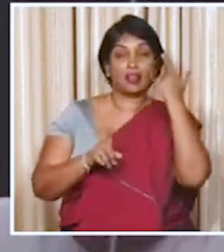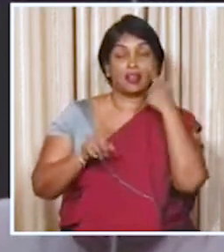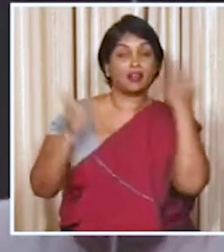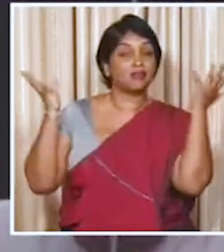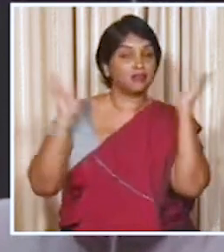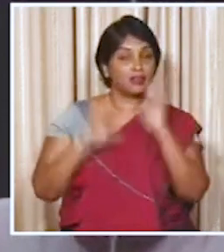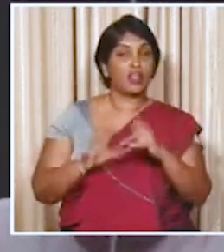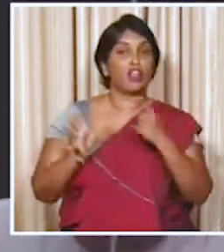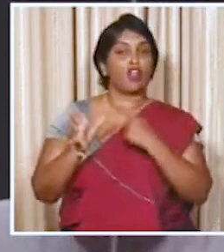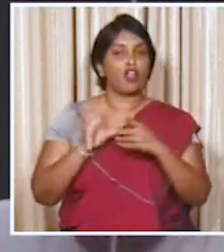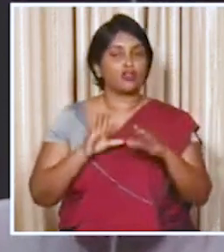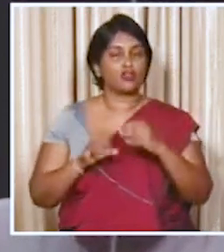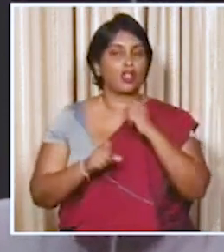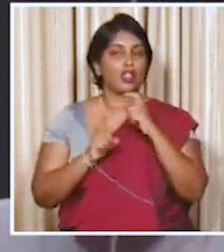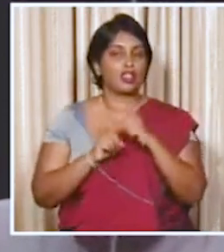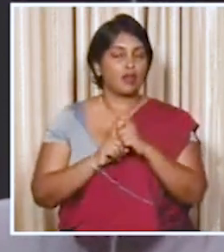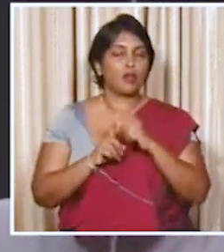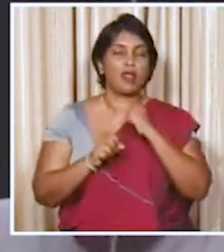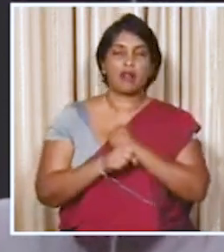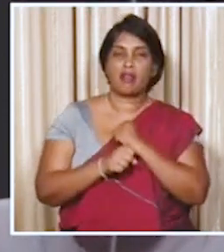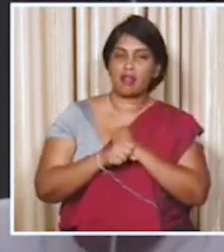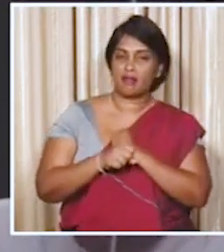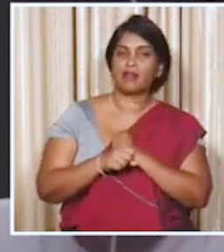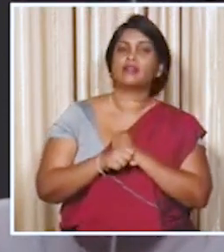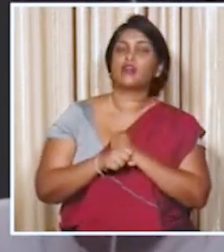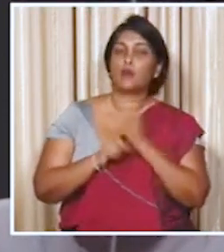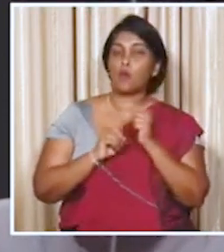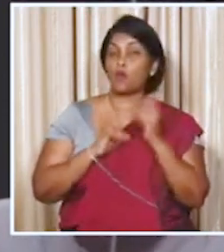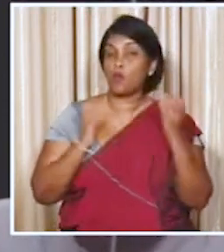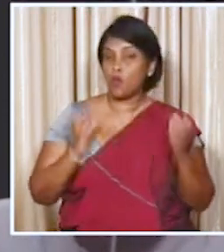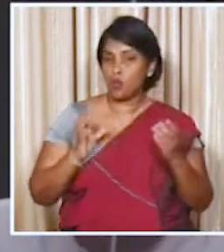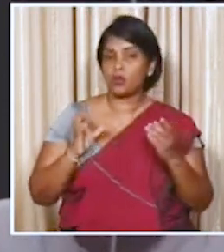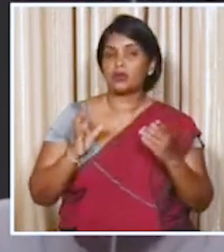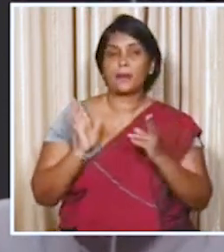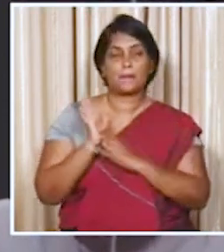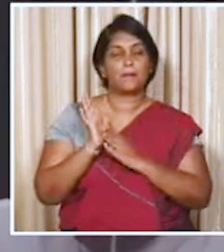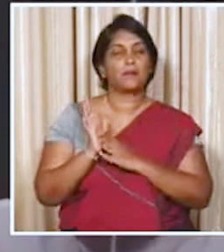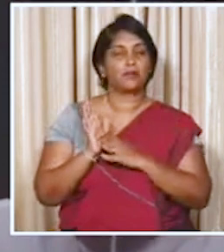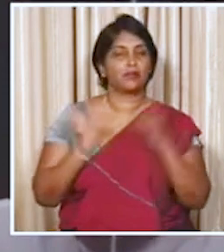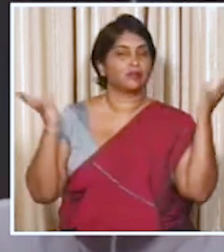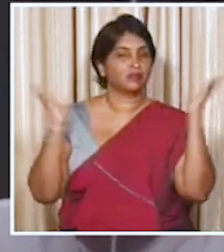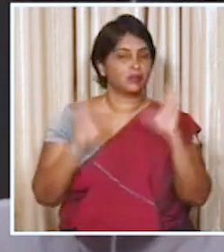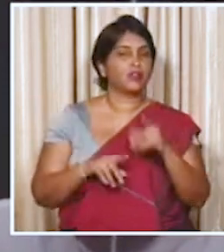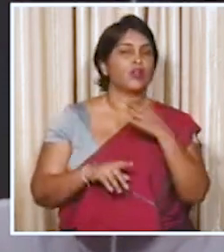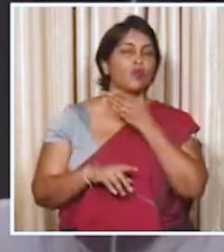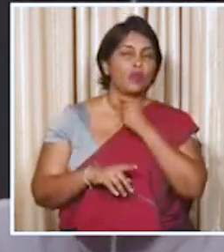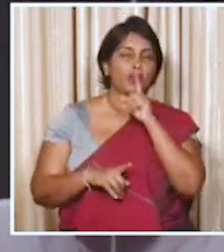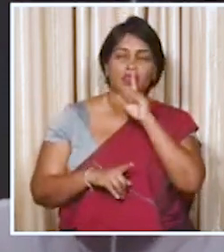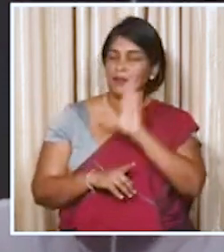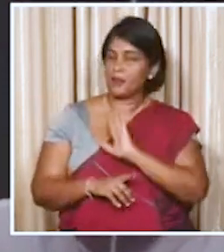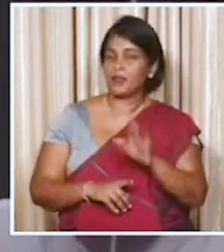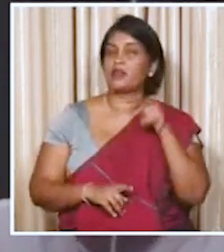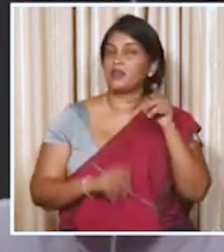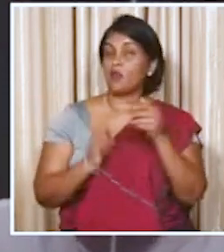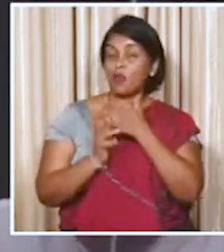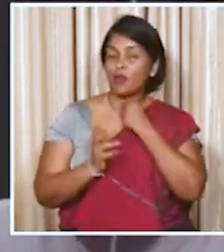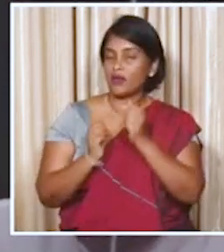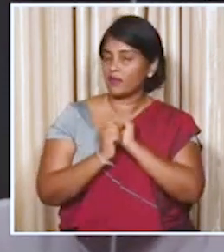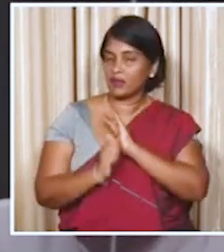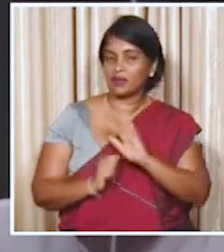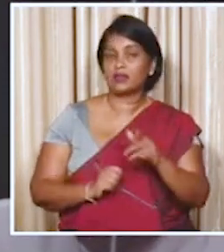ඉන්නේ අනුරාධපුරේ දඹුල්ලේ ගලේ වෙලයි, එහෙම නැත්නම් පොළොන්නරුවේ මැදිරිගිරියේ මිනිස්සු ගෙනලා. ඒ බොරුව කරන්න එපා. ඒ බොරුව කරන්න